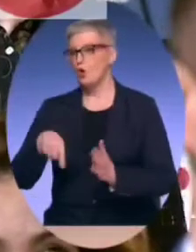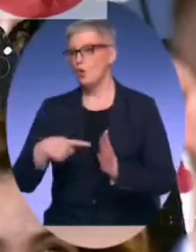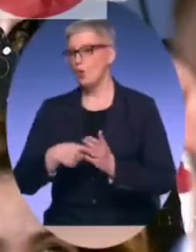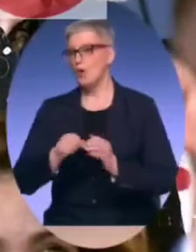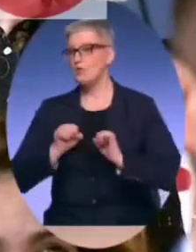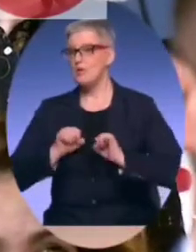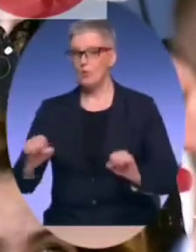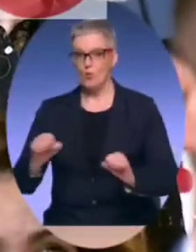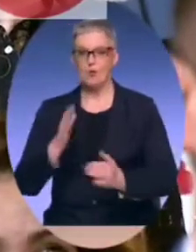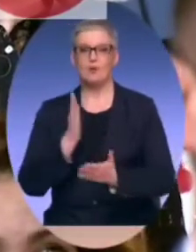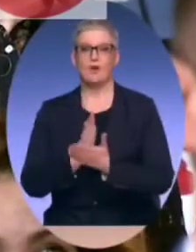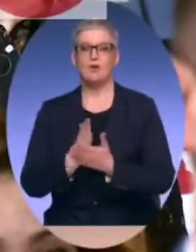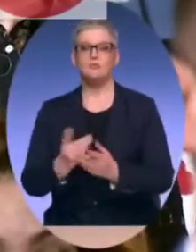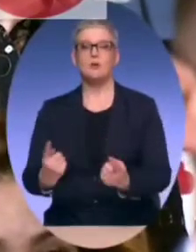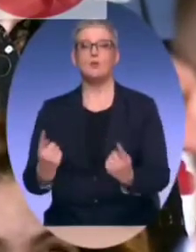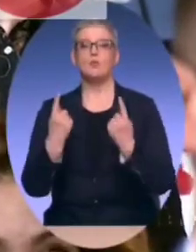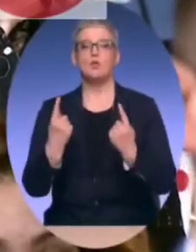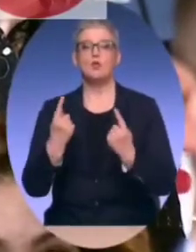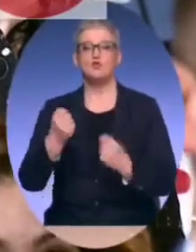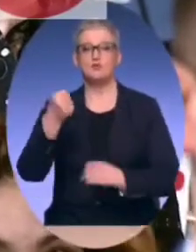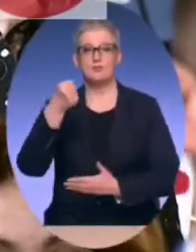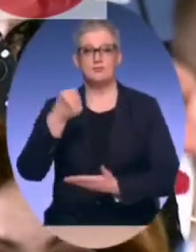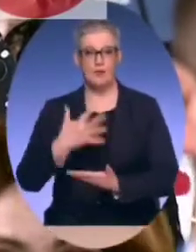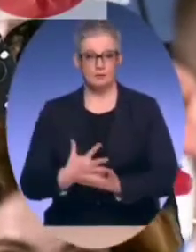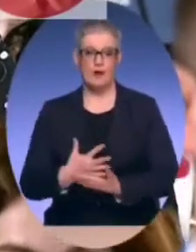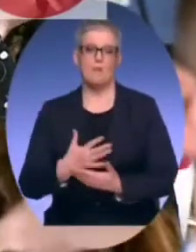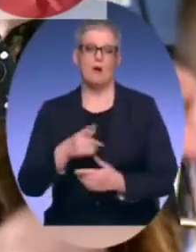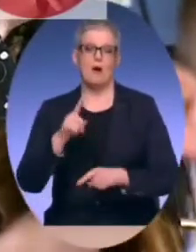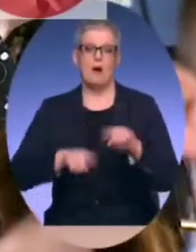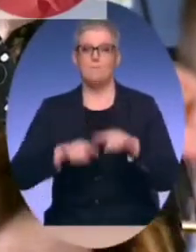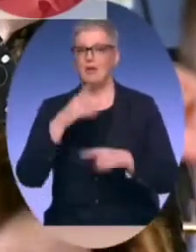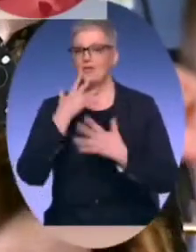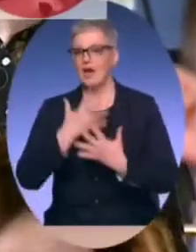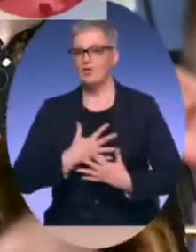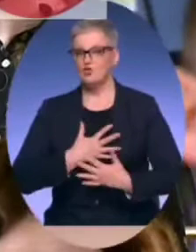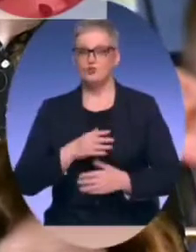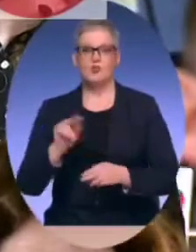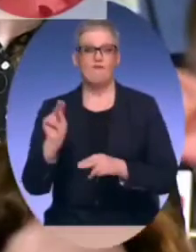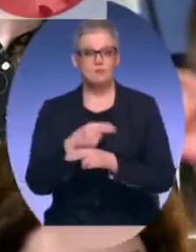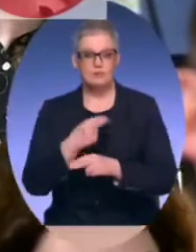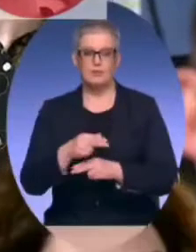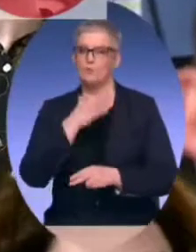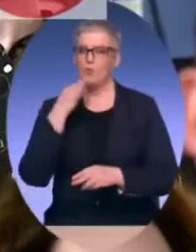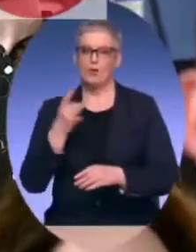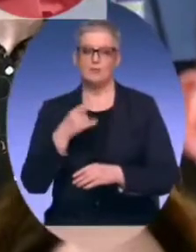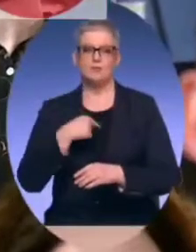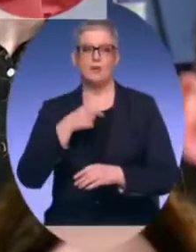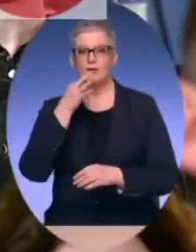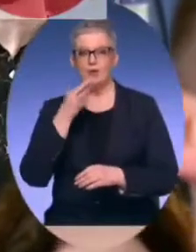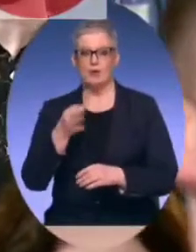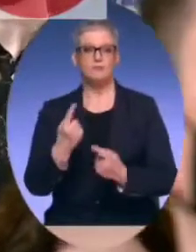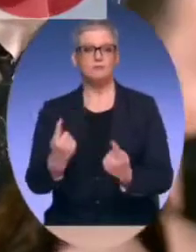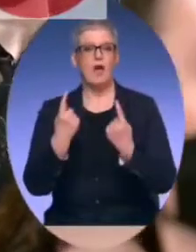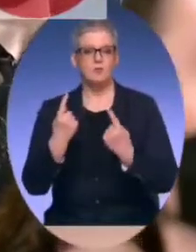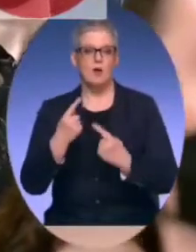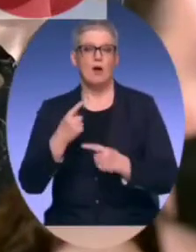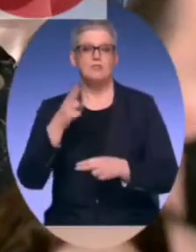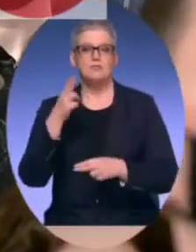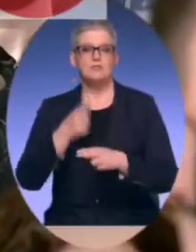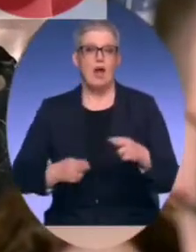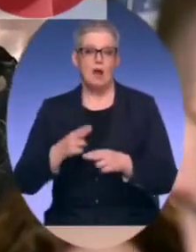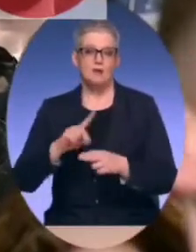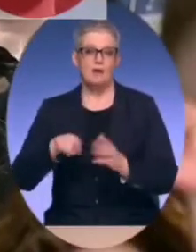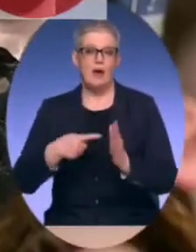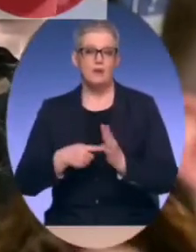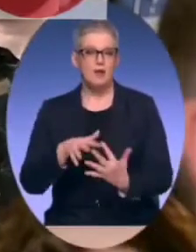является крупнейшим центром патриотического воспитания. Вы неоднократно акцентировали внимание на значимости Сталинградской битвы,